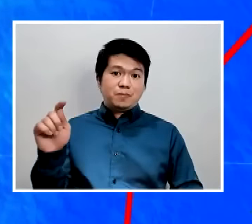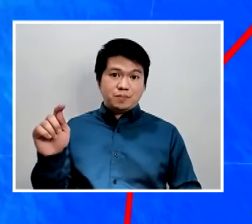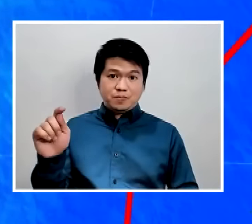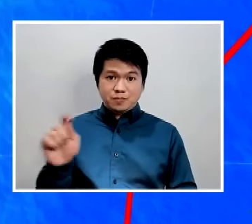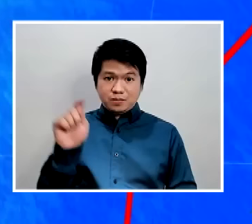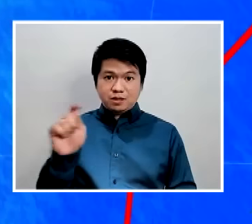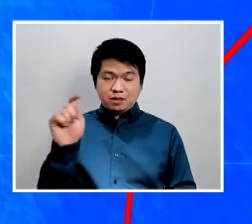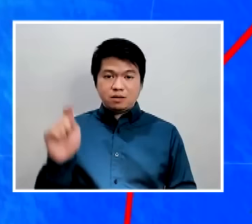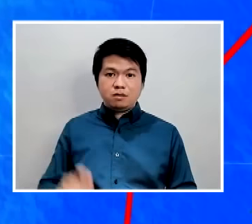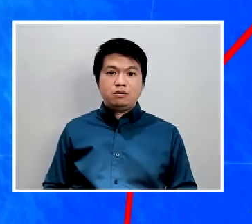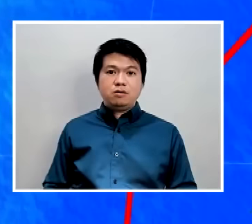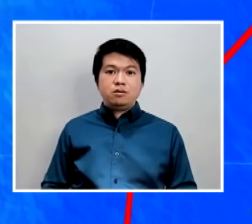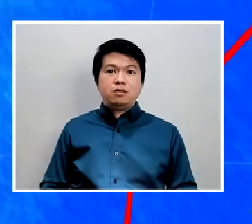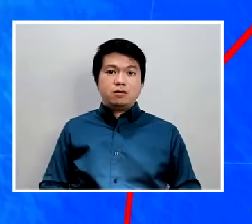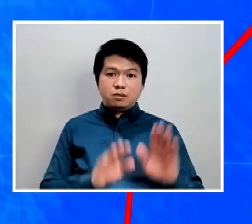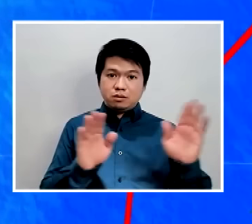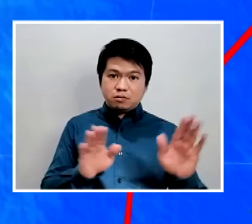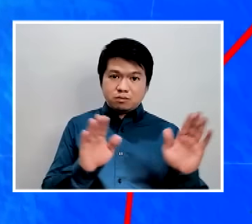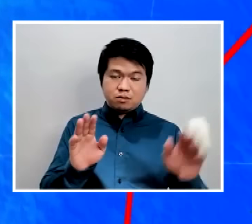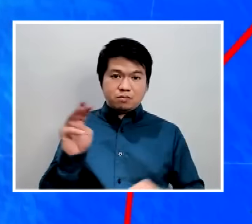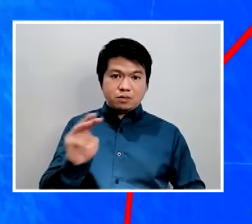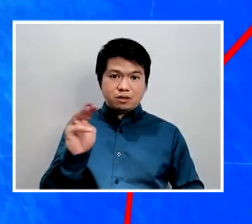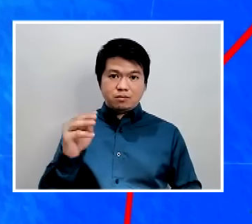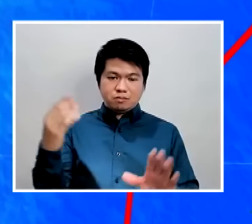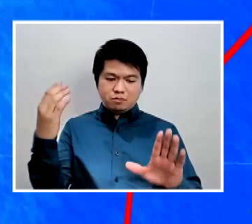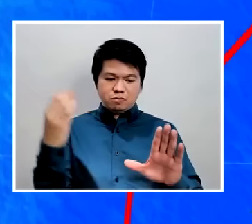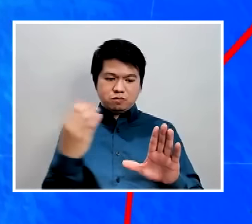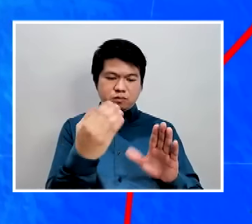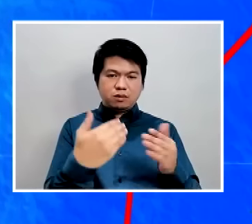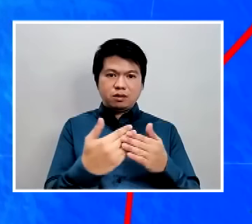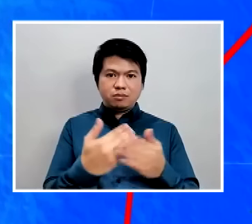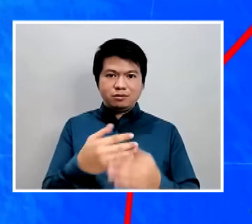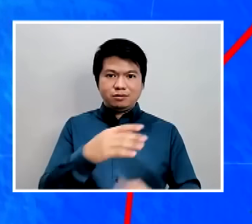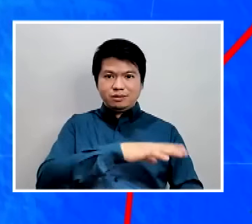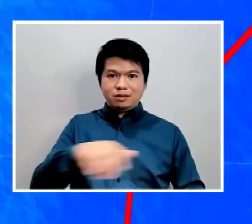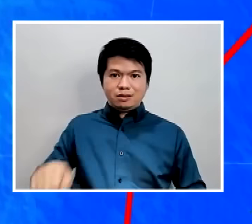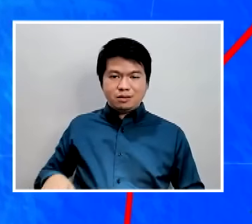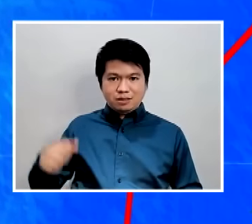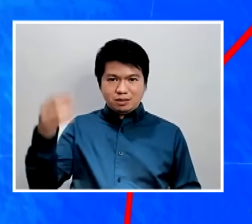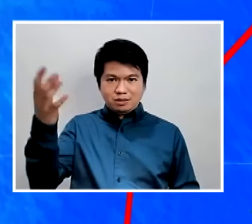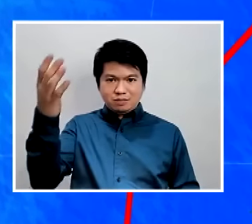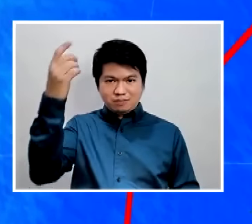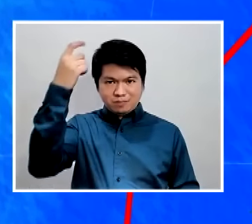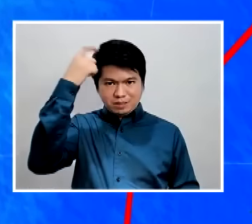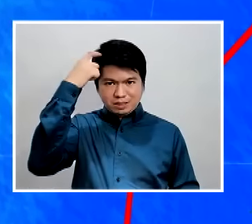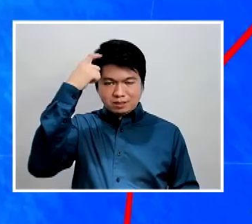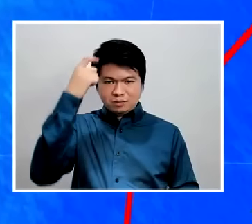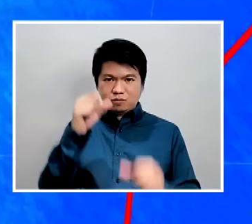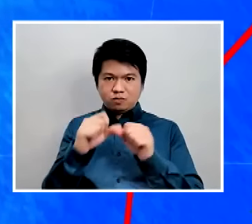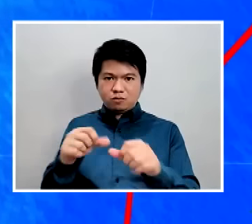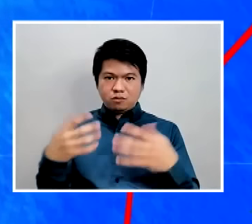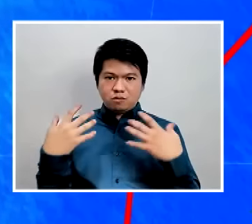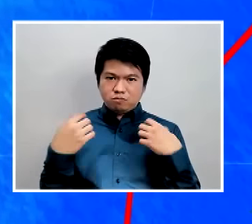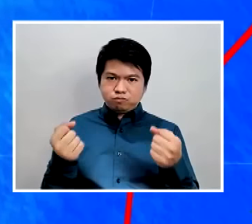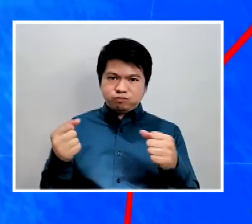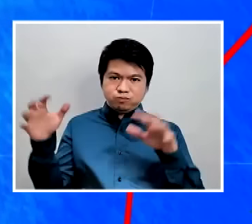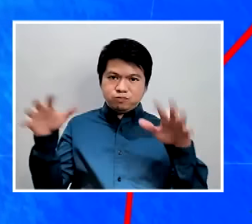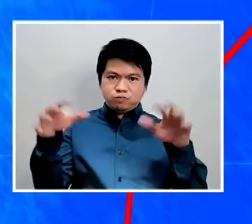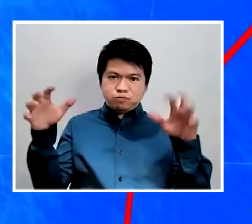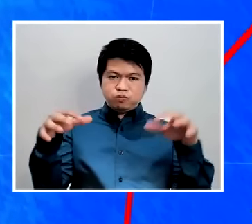Lunes, pinakamalapit ang bagyo sa may Cagayan at Batanes. At magtuloy-tuloy po ang paglakas ng bagyo hanggang umabot ito sa may typhoon